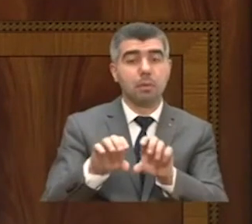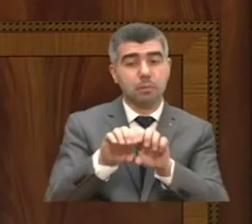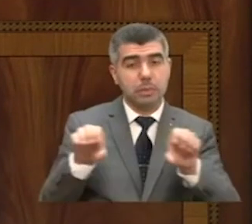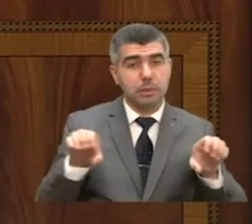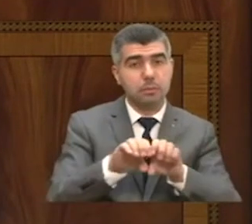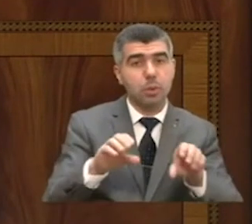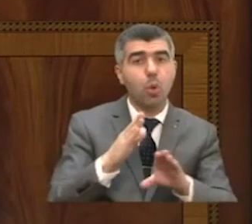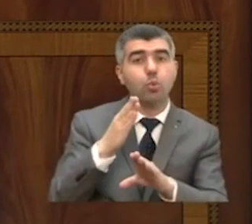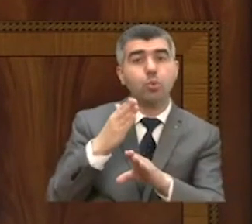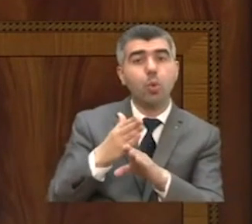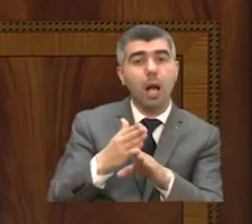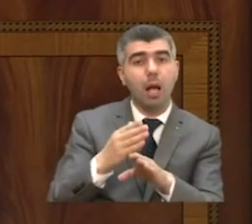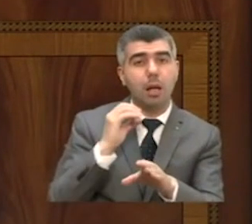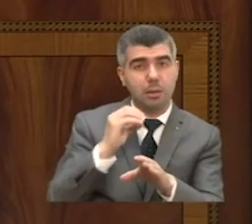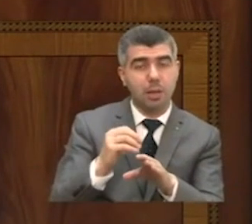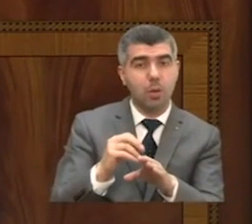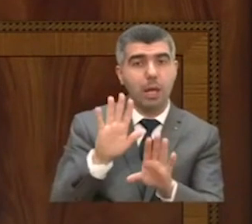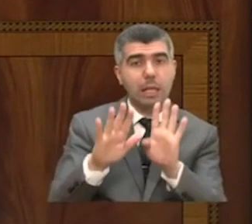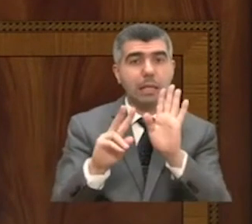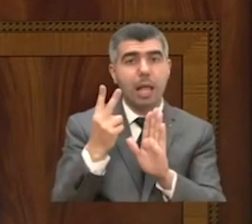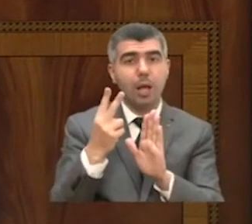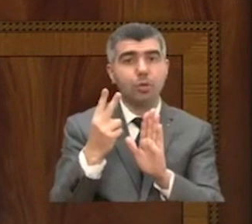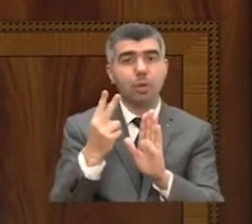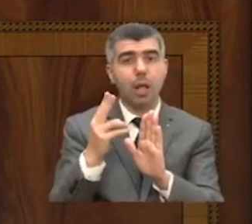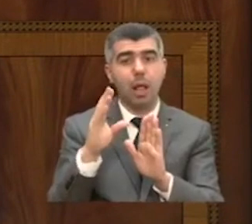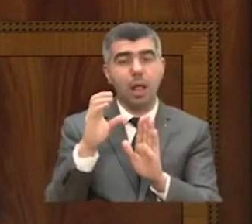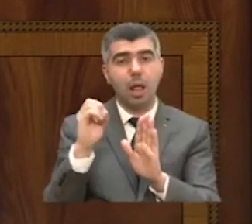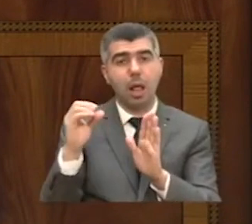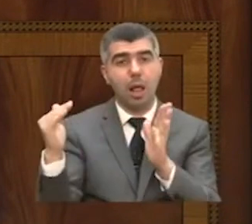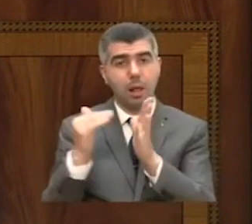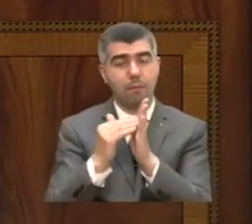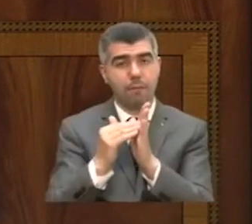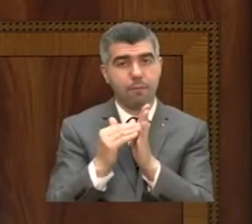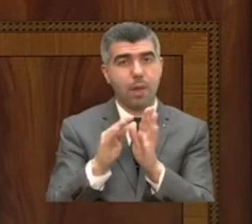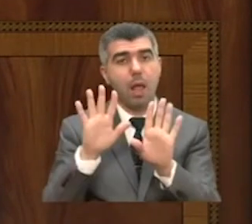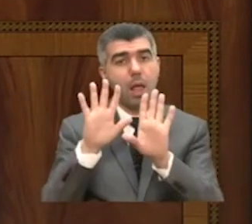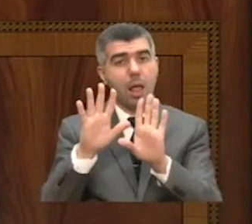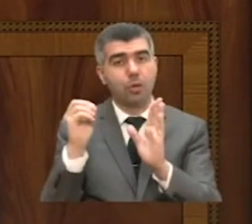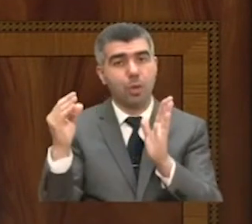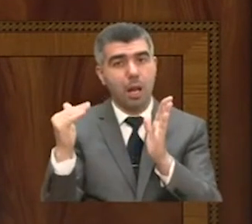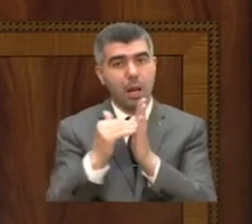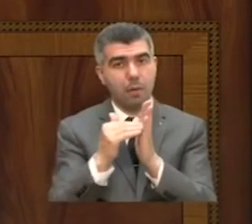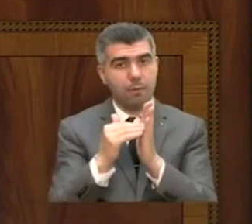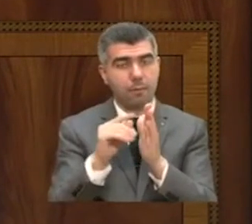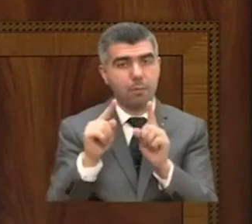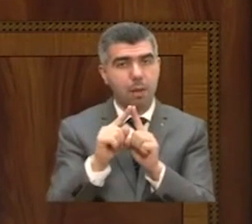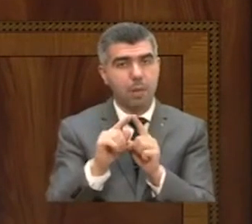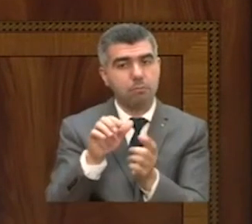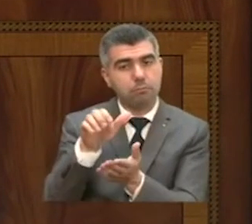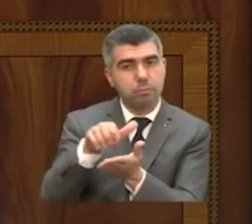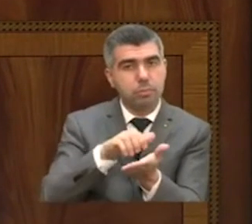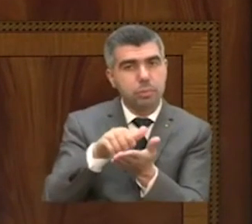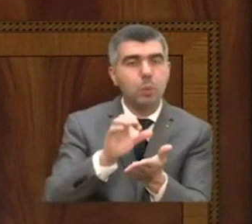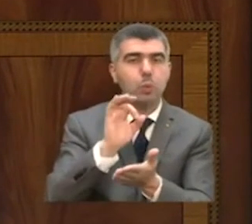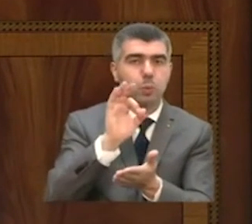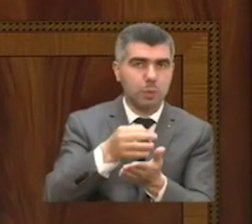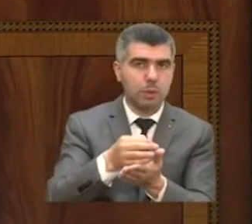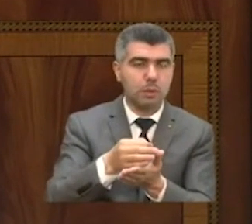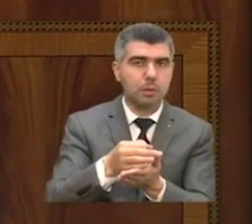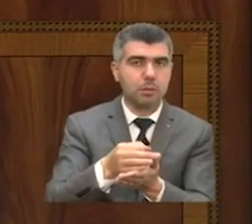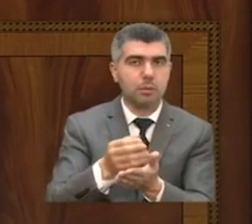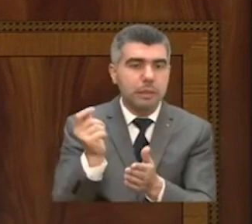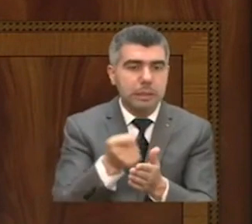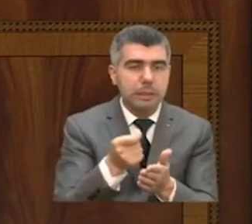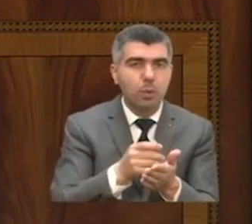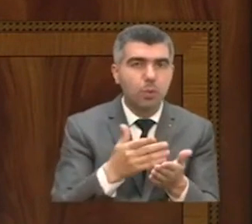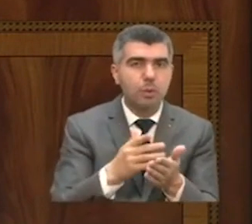زراعة 12,400 هكتار، منها 10,000 اللي غادي قابلة للحش هذه السنة، وغادي ينتجوا إن شاء